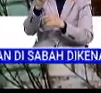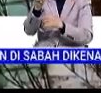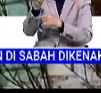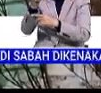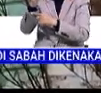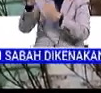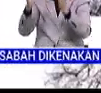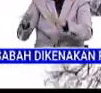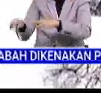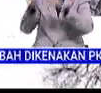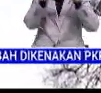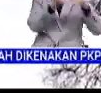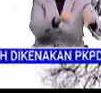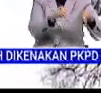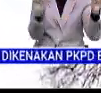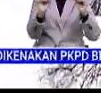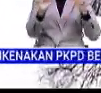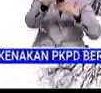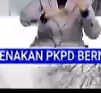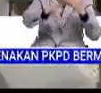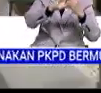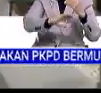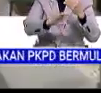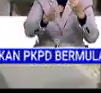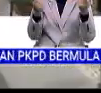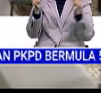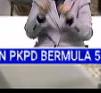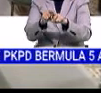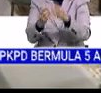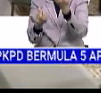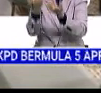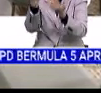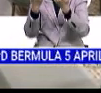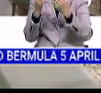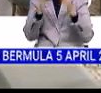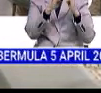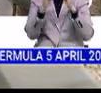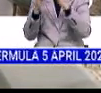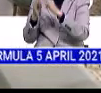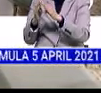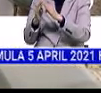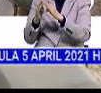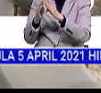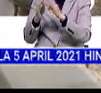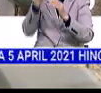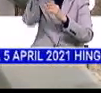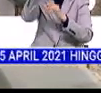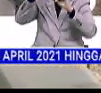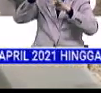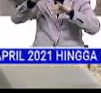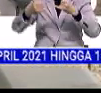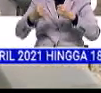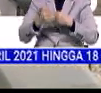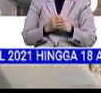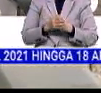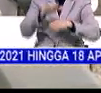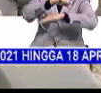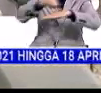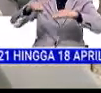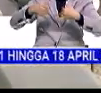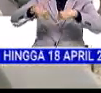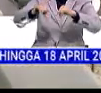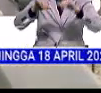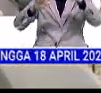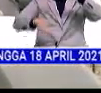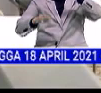orang dipindahkan dan tiada kecederaan dilaporkan dalam kejadian di bandar Blagoveshchensk pada Jumaat. Pembedahan itu diteruskan di